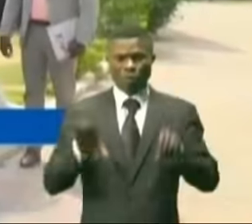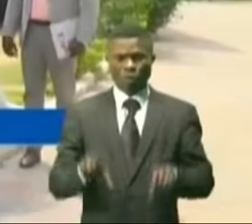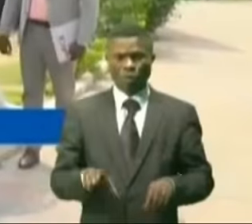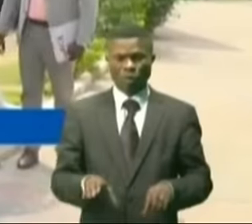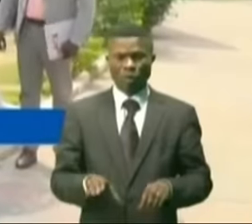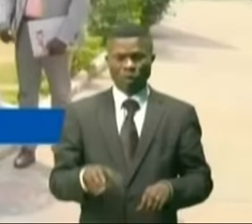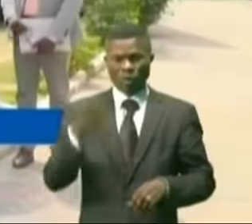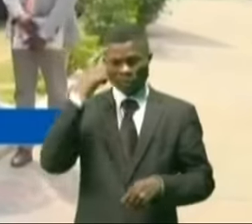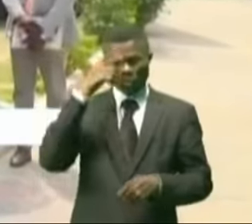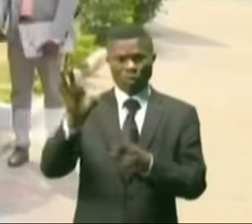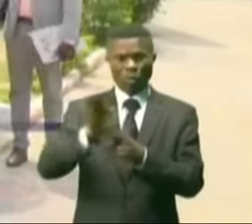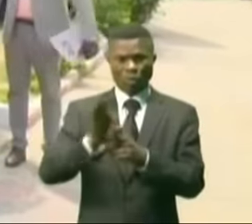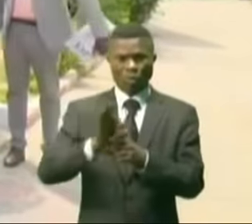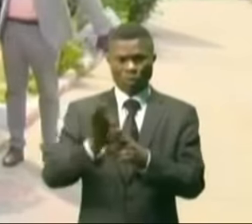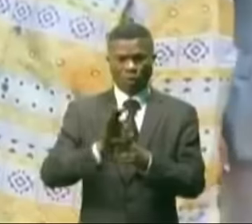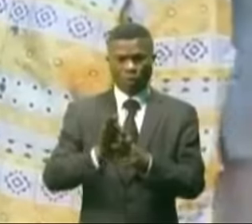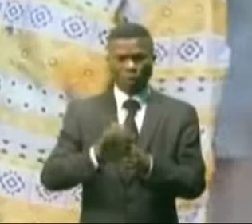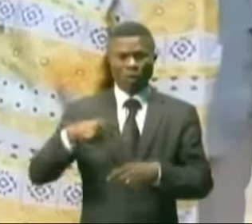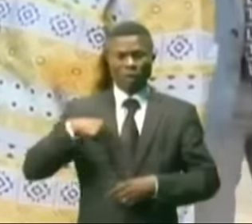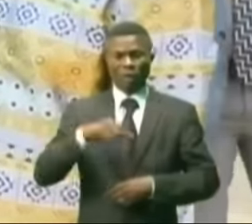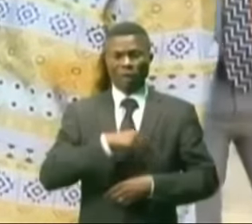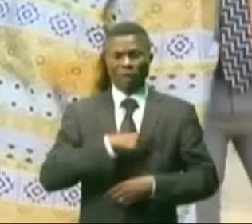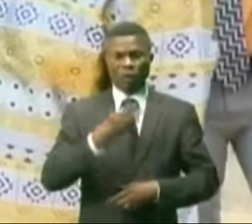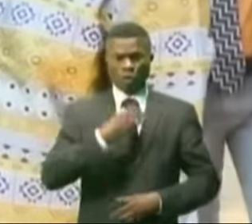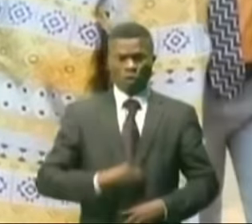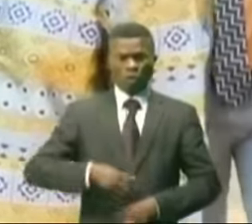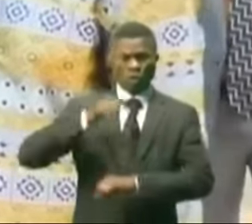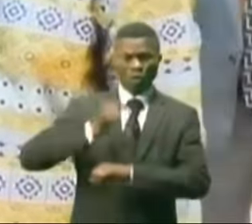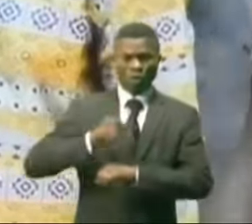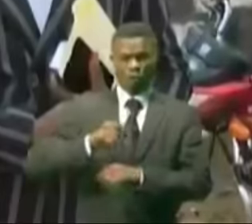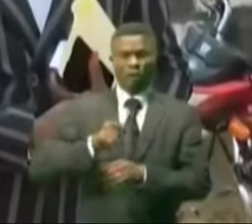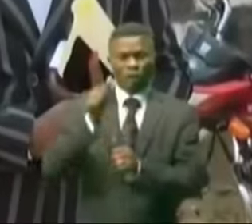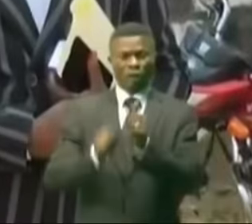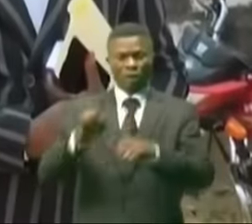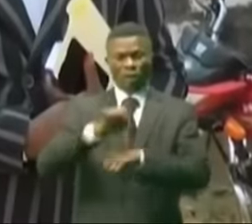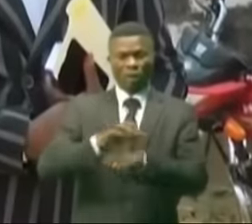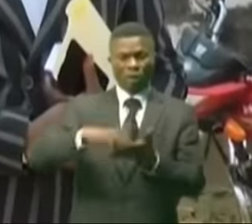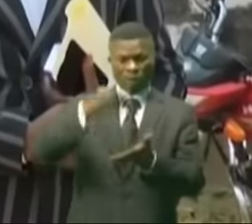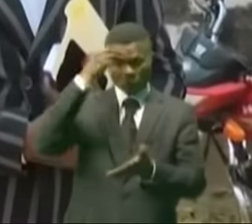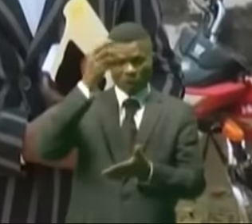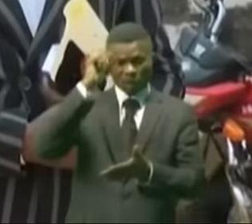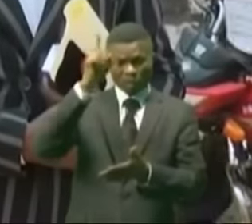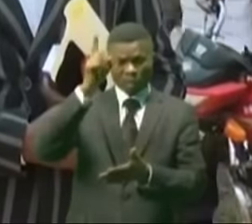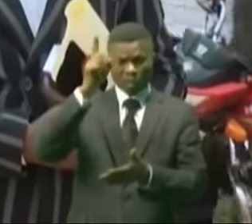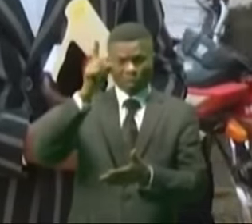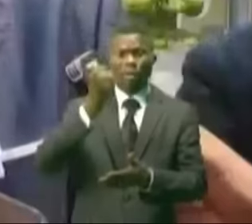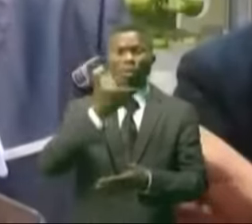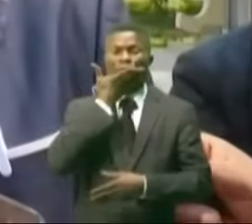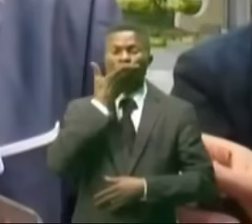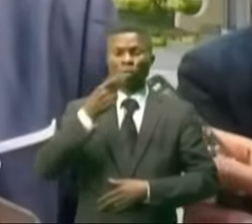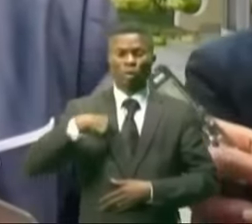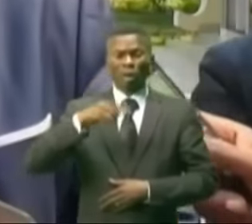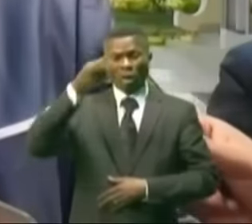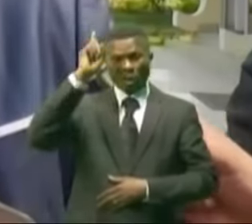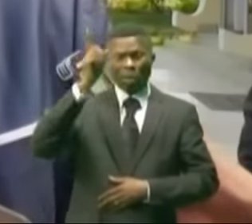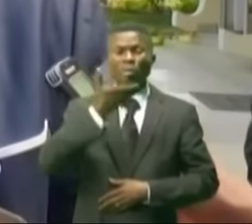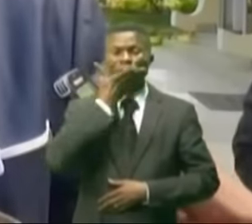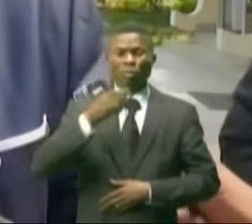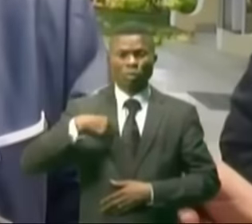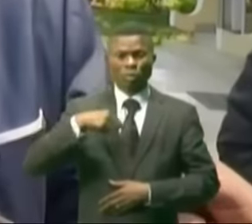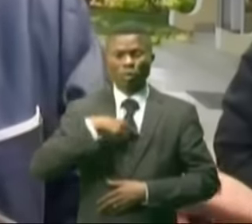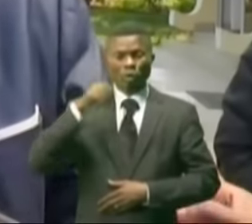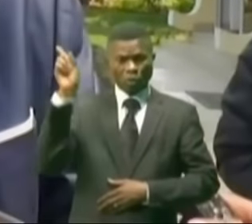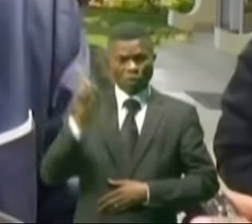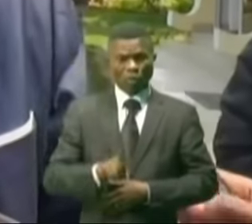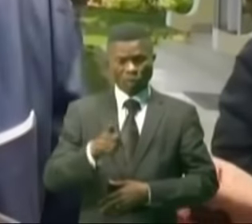la formation de nos avocats, parce que nous apprenons chaque jour. Et quand c'est le premier d'entre nous, le tout premier de nous tous qui vient